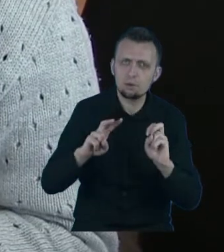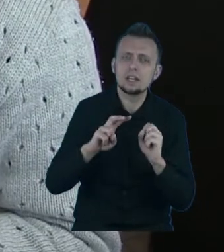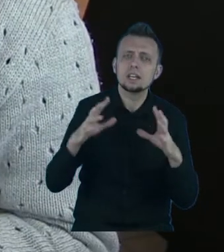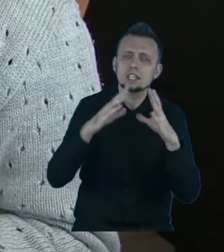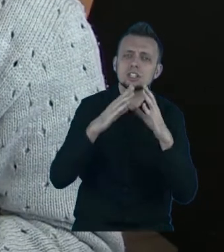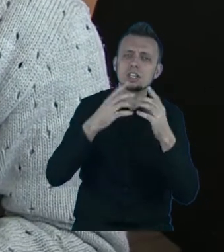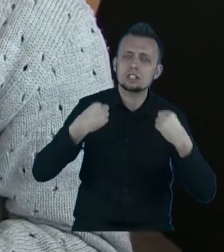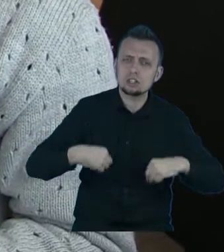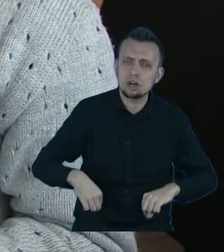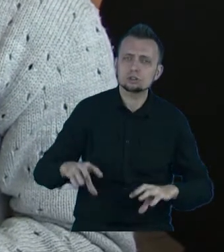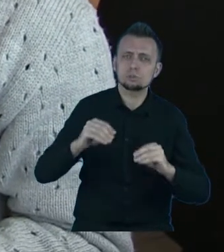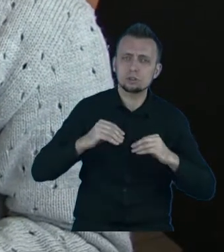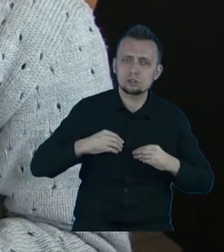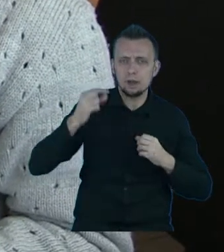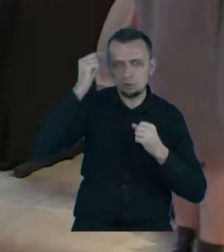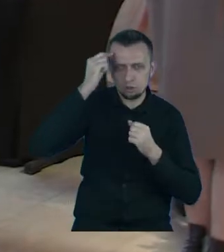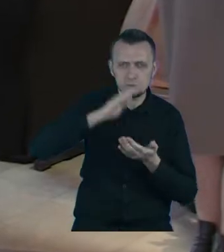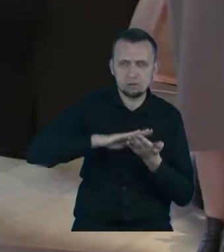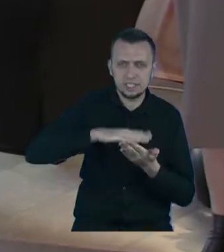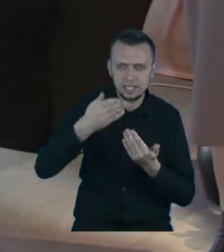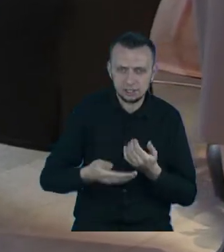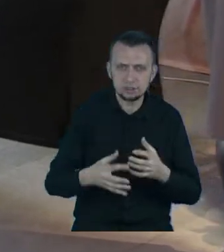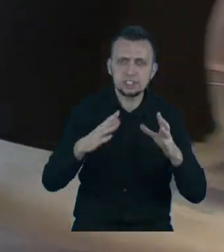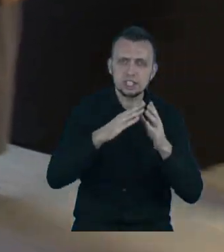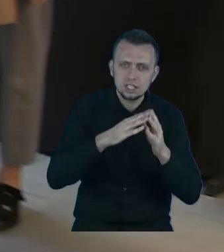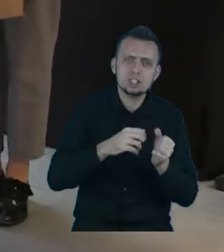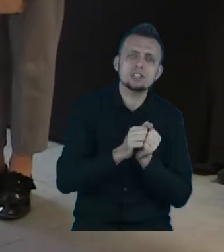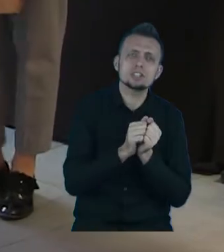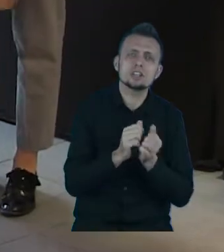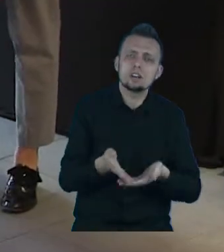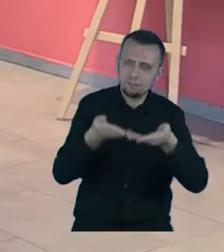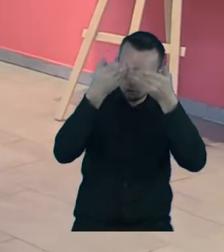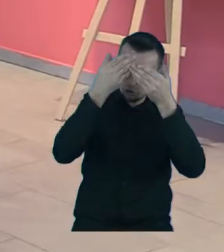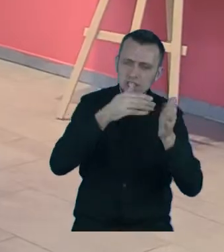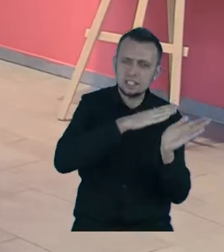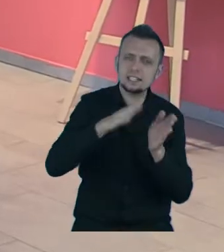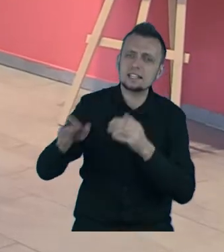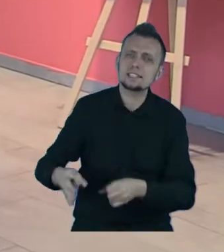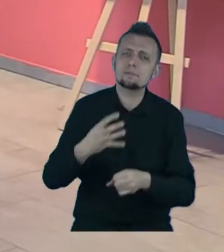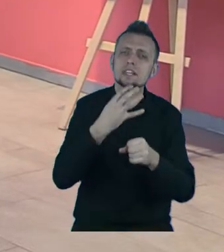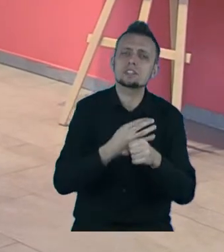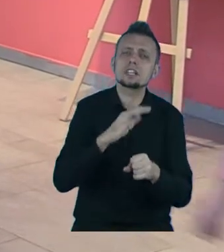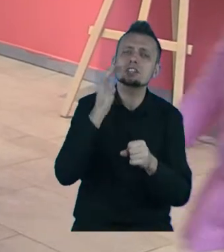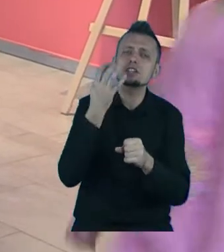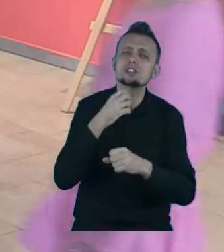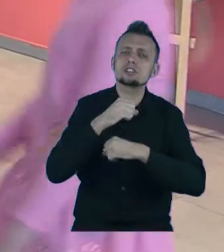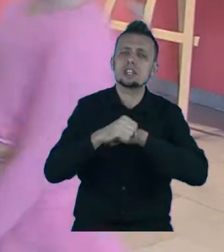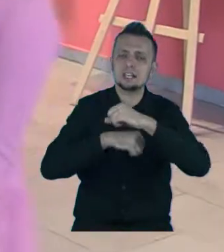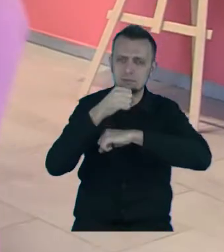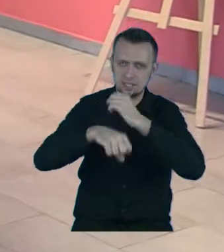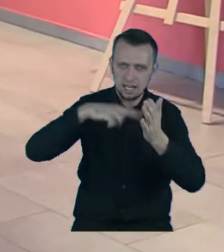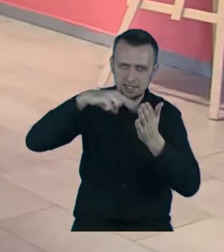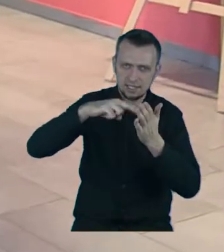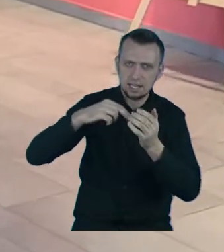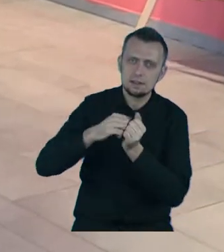10 wyróżnionych i 44 prace zostały nagrodzone za uczestnictwo w wyżej